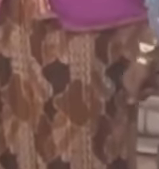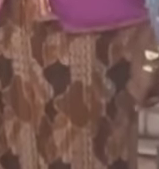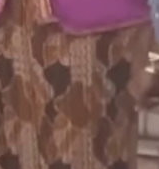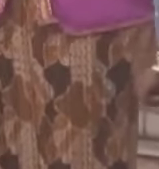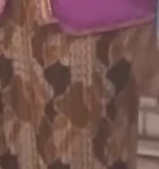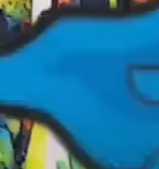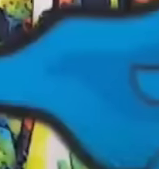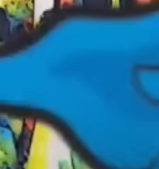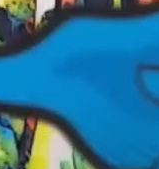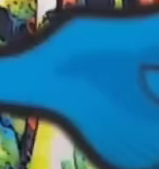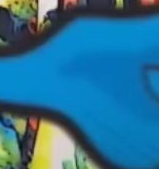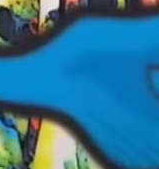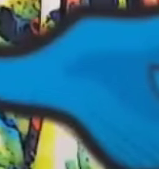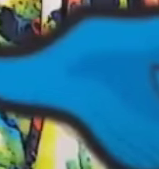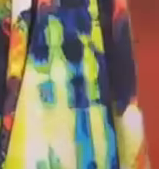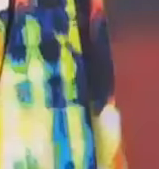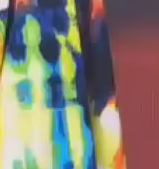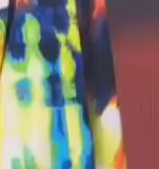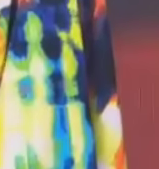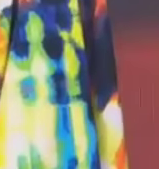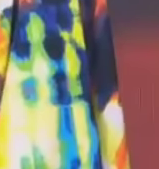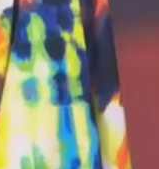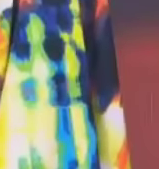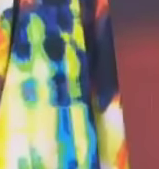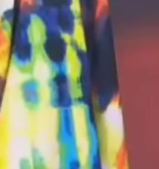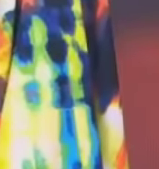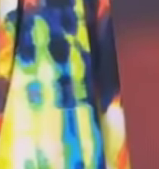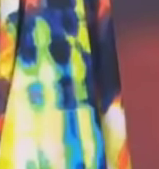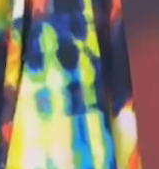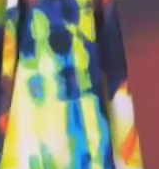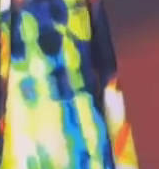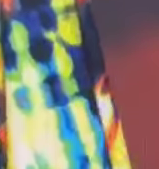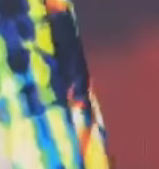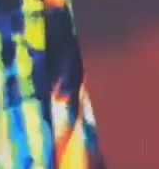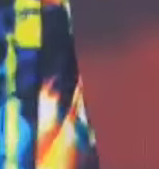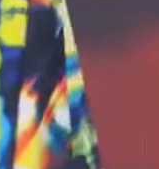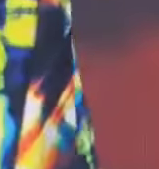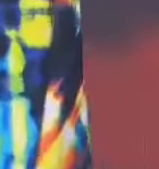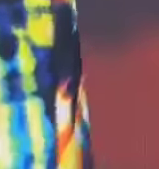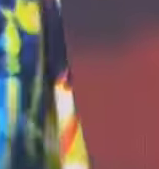Nagrek. Yang jago ngebanyol.